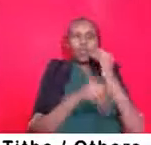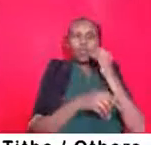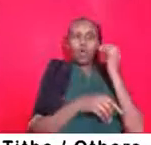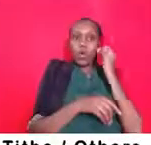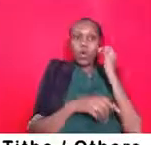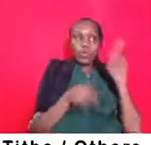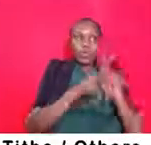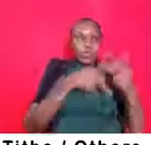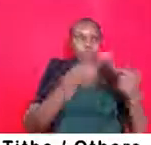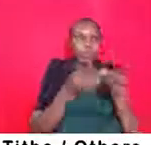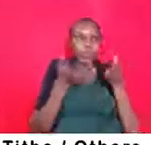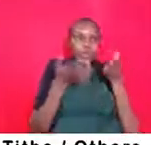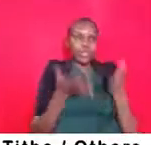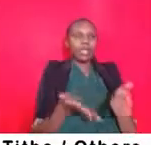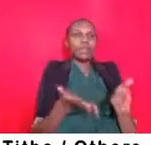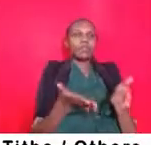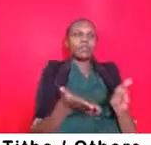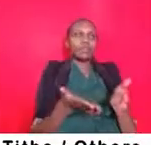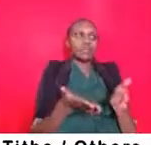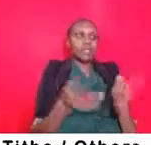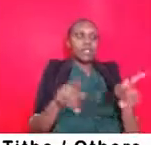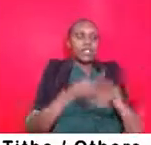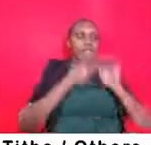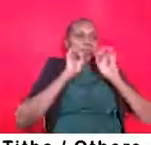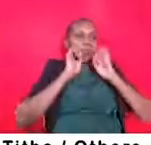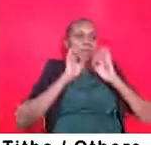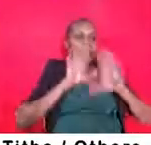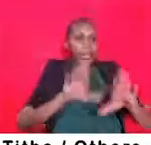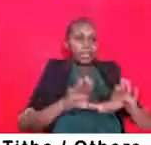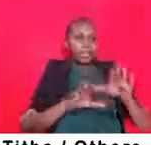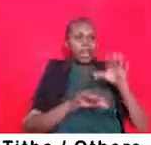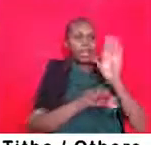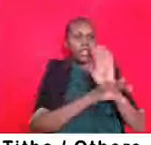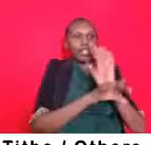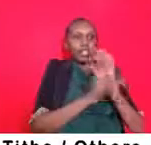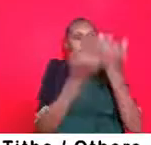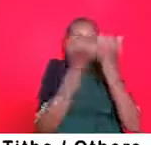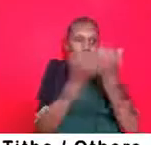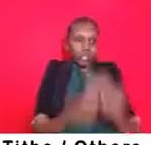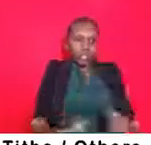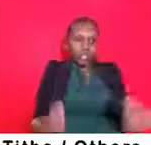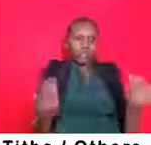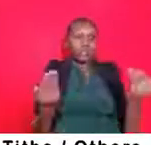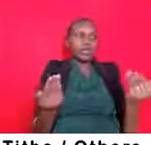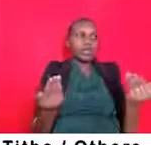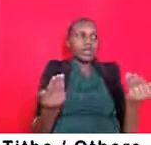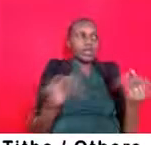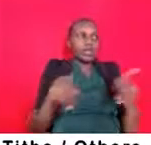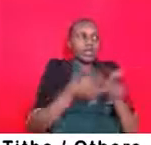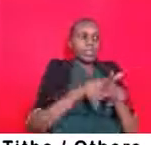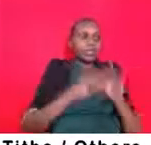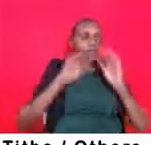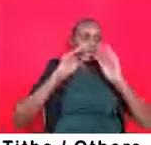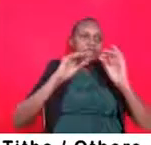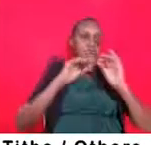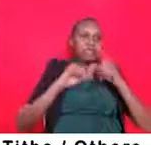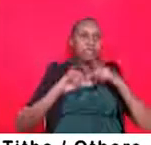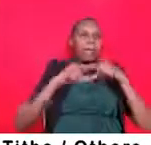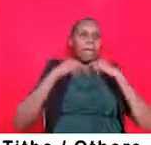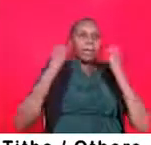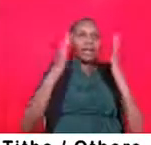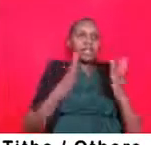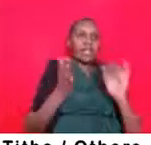ukiwa mahala hapa, na umebarikiwa na kanisa la watoto, na vile tumefunzwa na